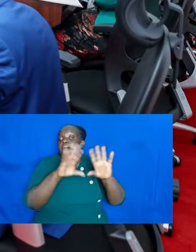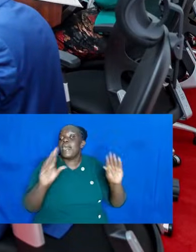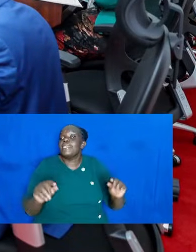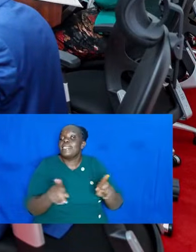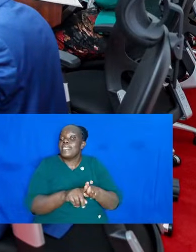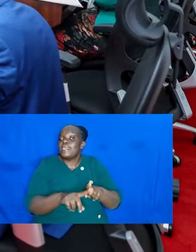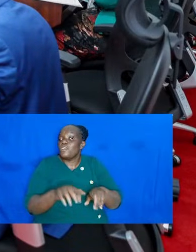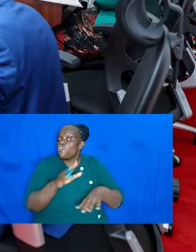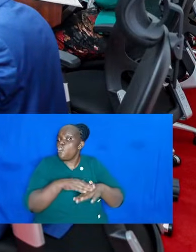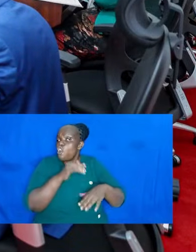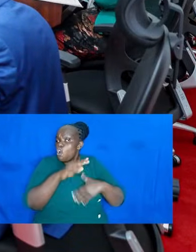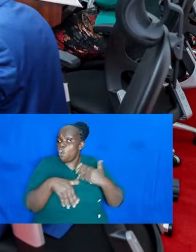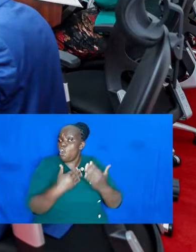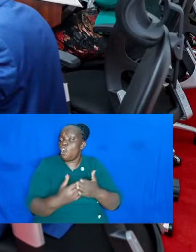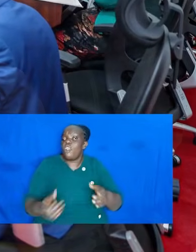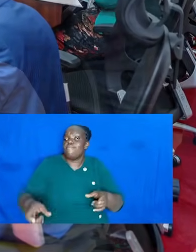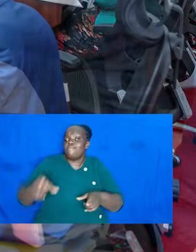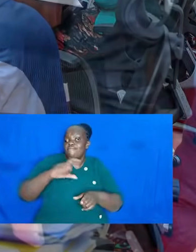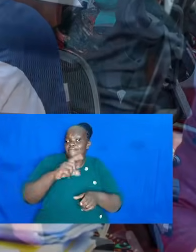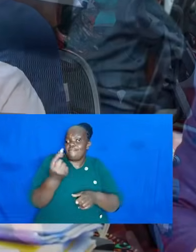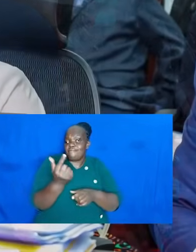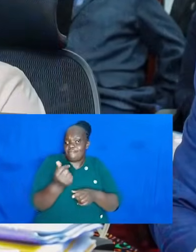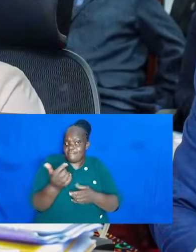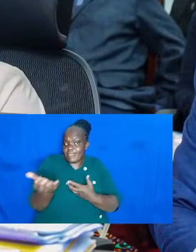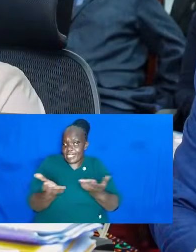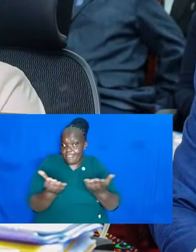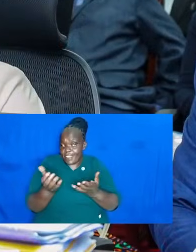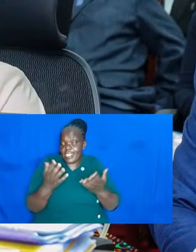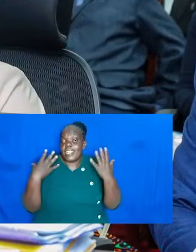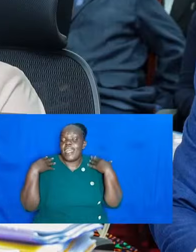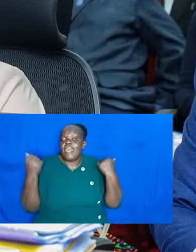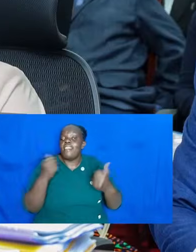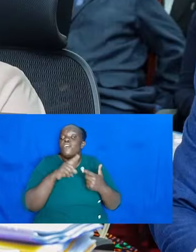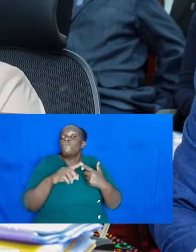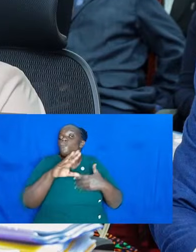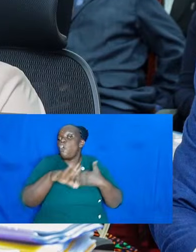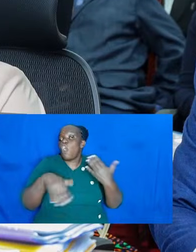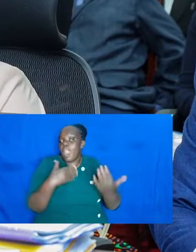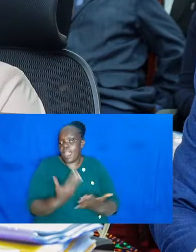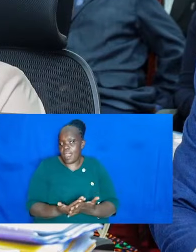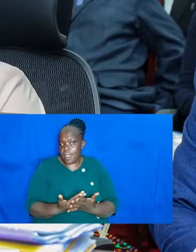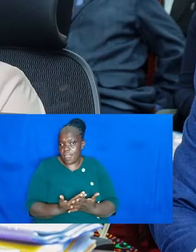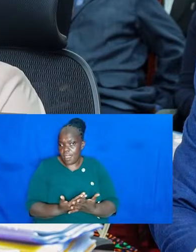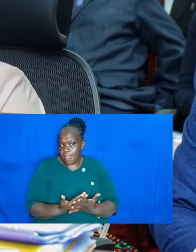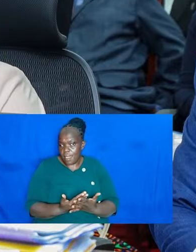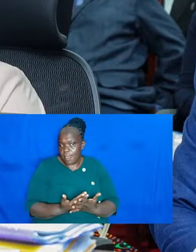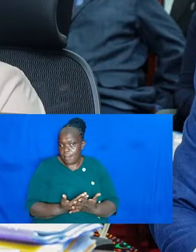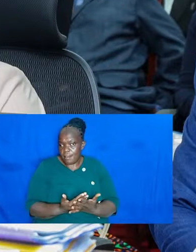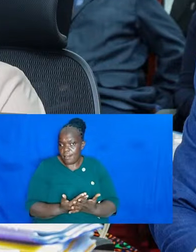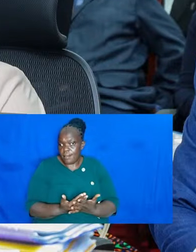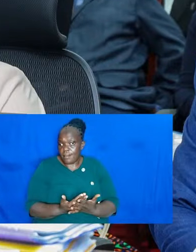2026-27 na kutoa wito wa kuongezwa kwa fedha za huduma za afya kwa wote.